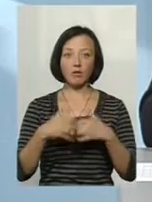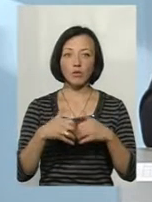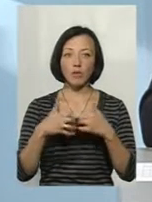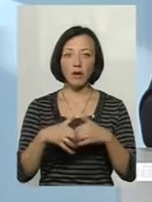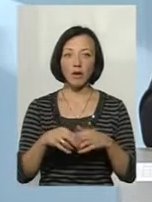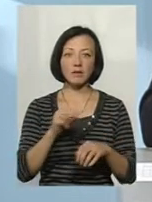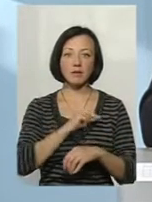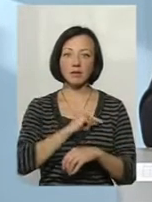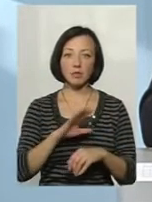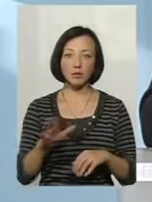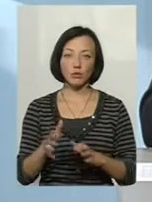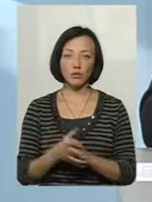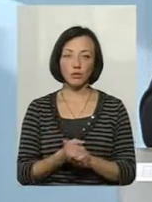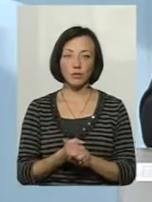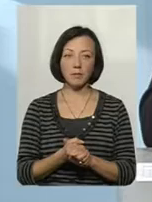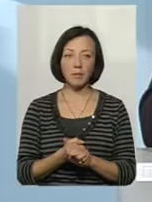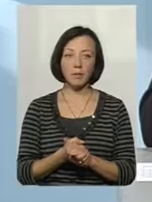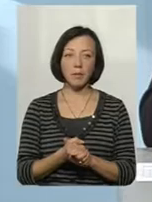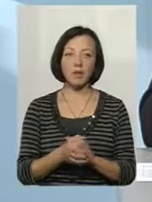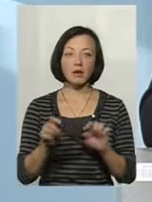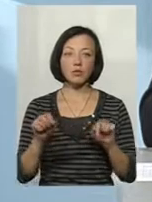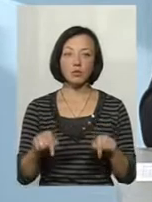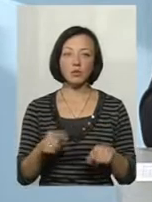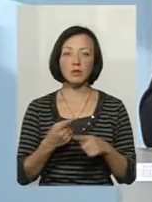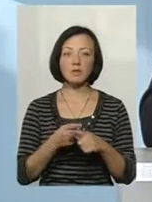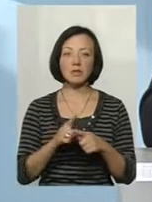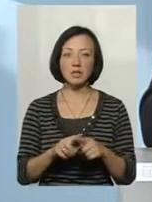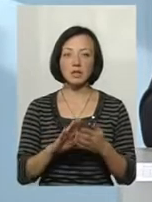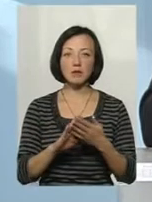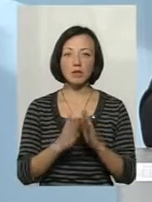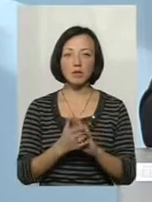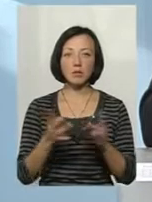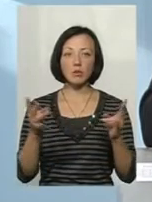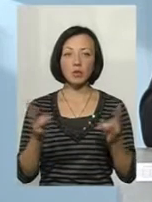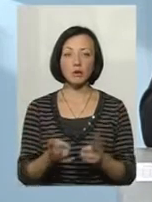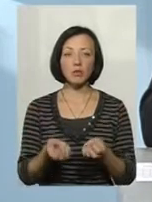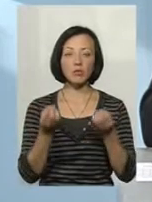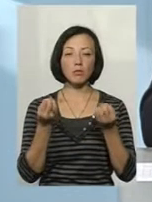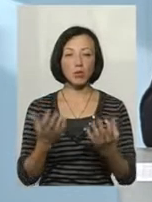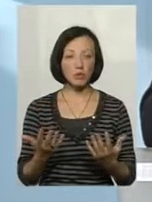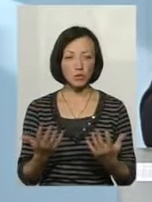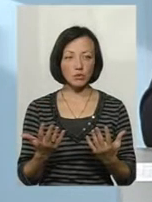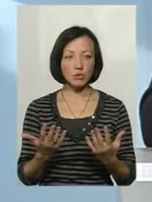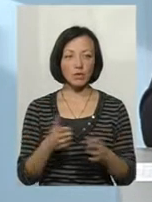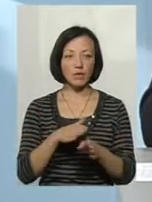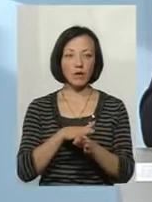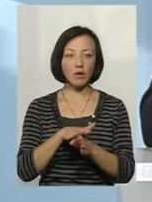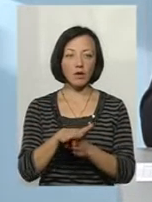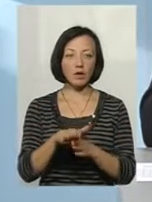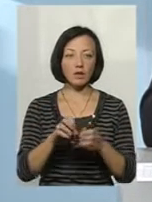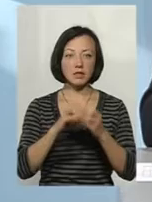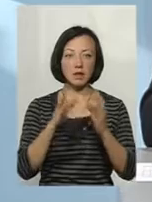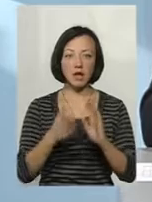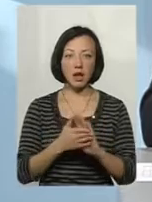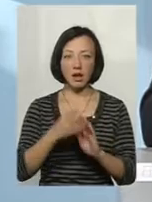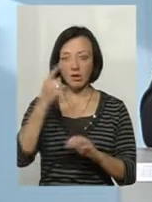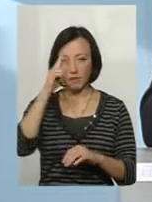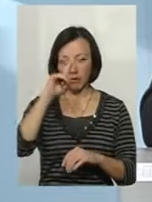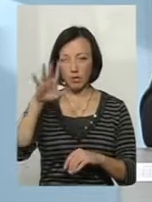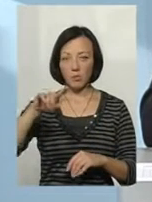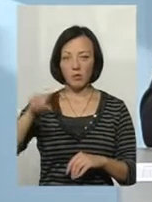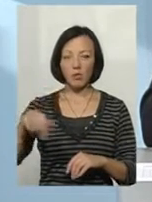на жаль, не спрацьовує. Тобто тут у даній ситуації потрібен був просто виконання тої загальновідомої вимоги,